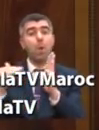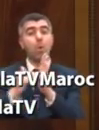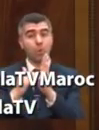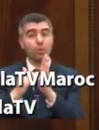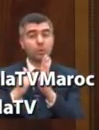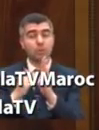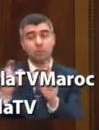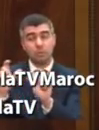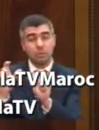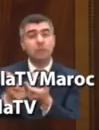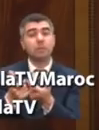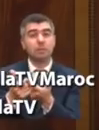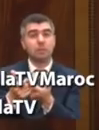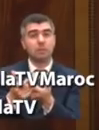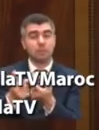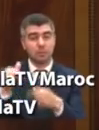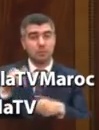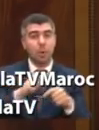نفذتها سلطات الاحتلال.